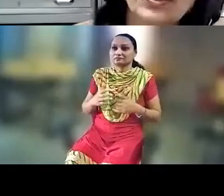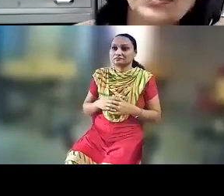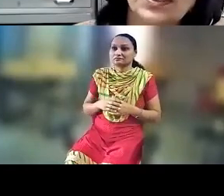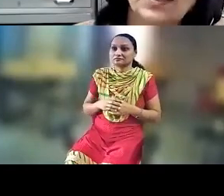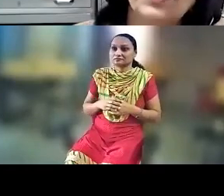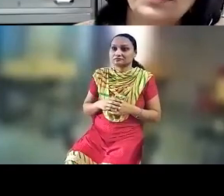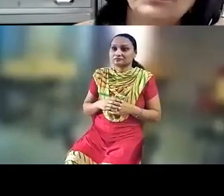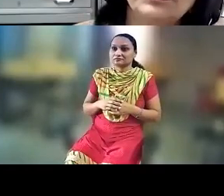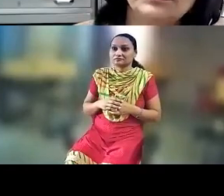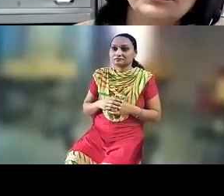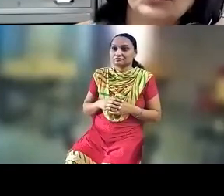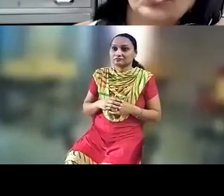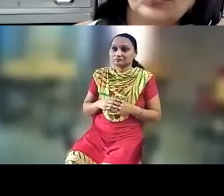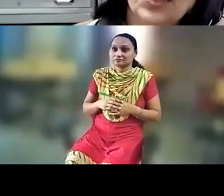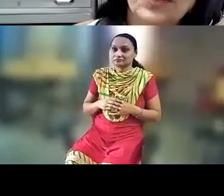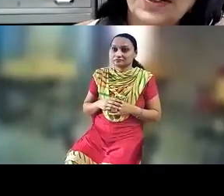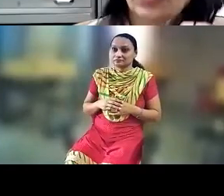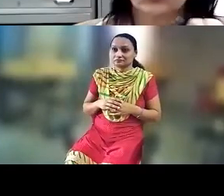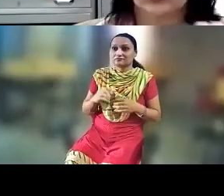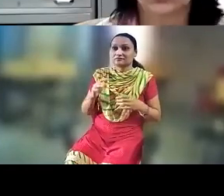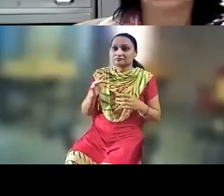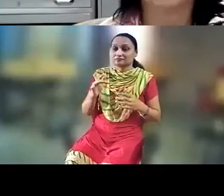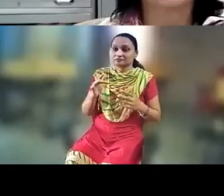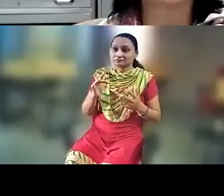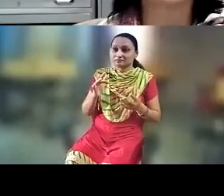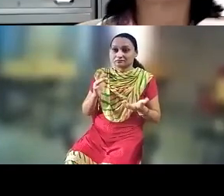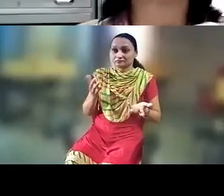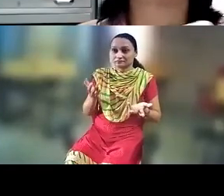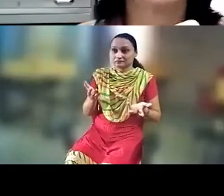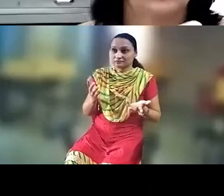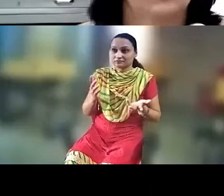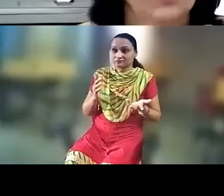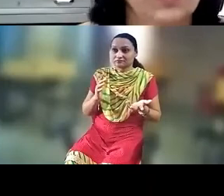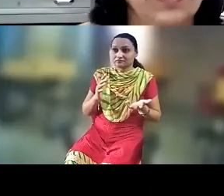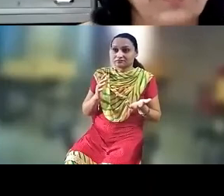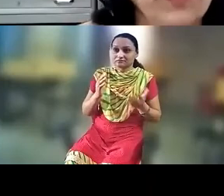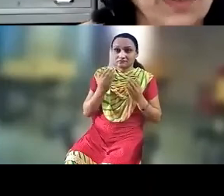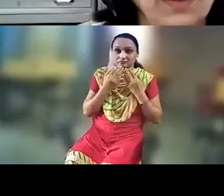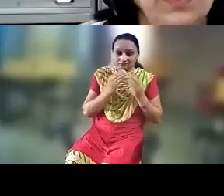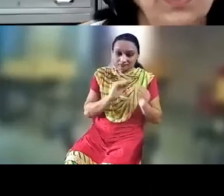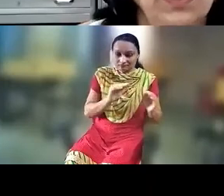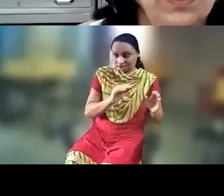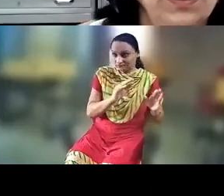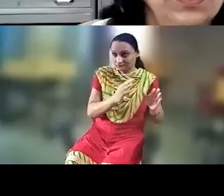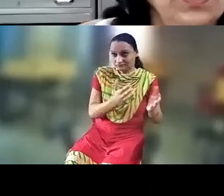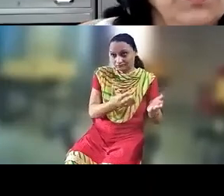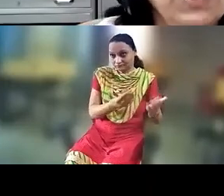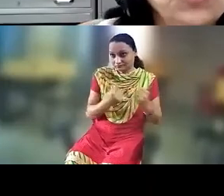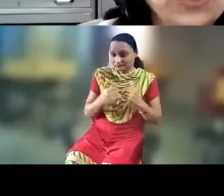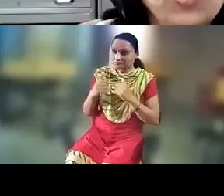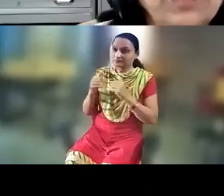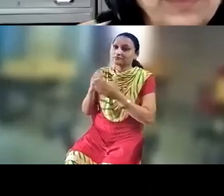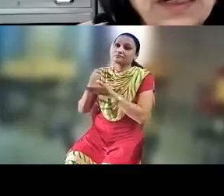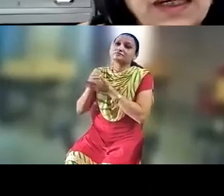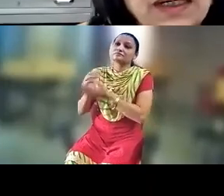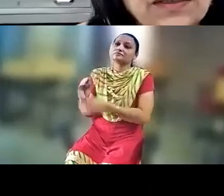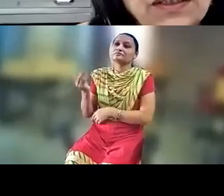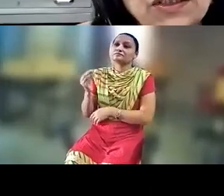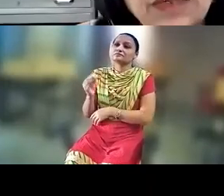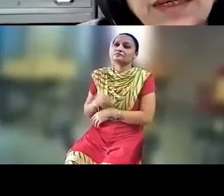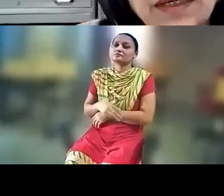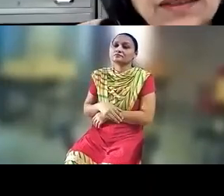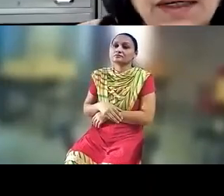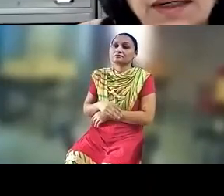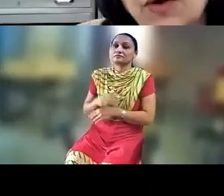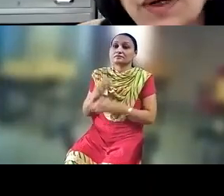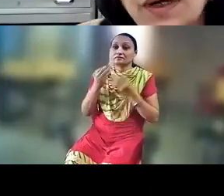कोई जैसे यहाँ पे गुरपुरब है या कुछ है तो उसमें भी सब बच्चे बहुत हेल्प करते हैं। बच्चे को हमें हर चीज